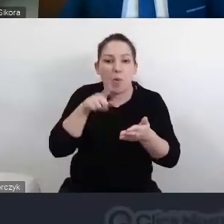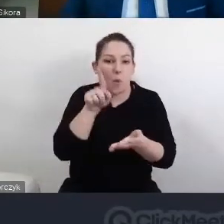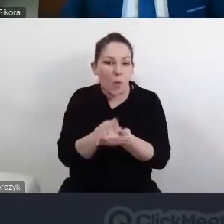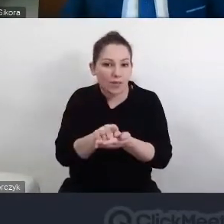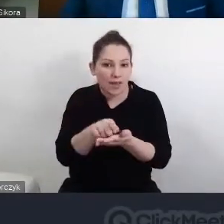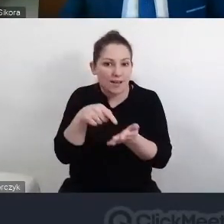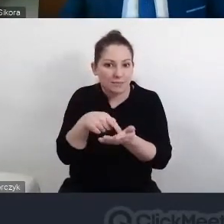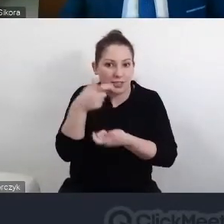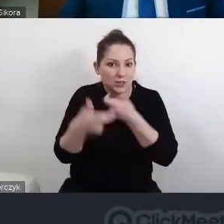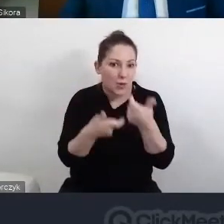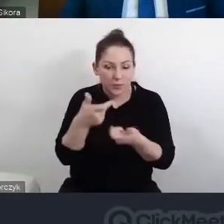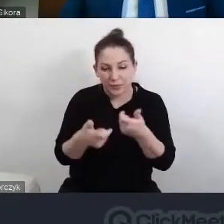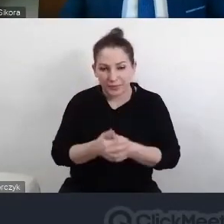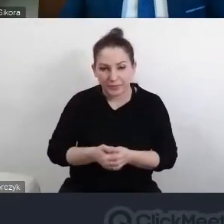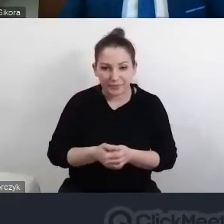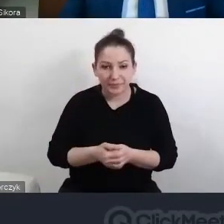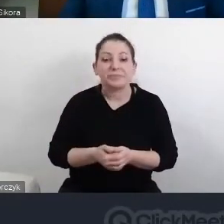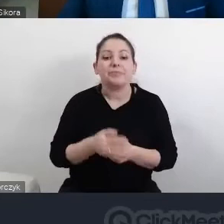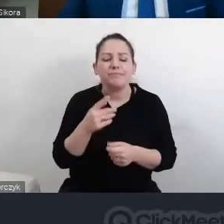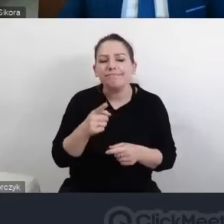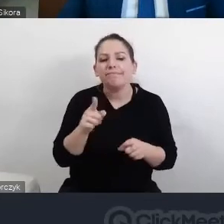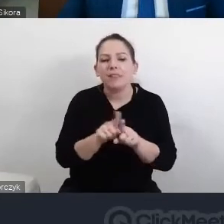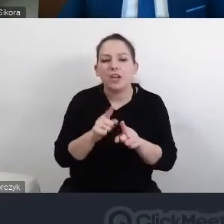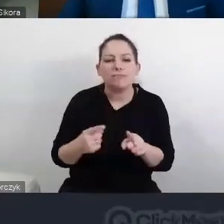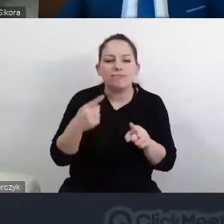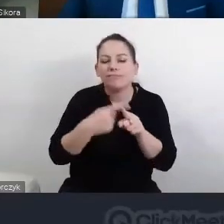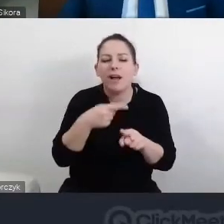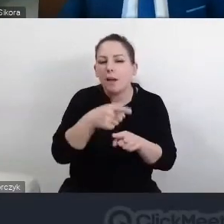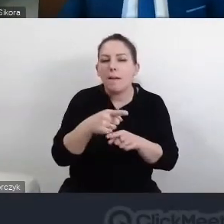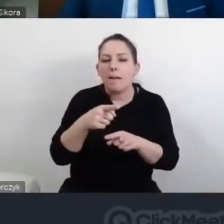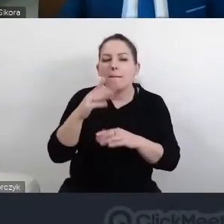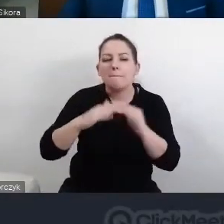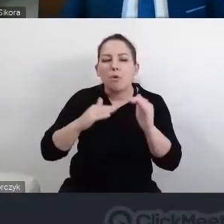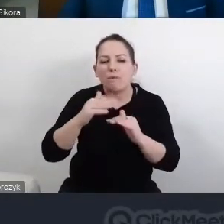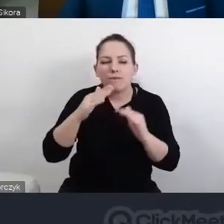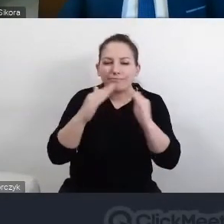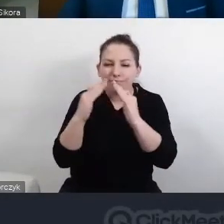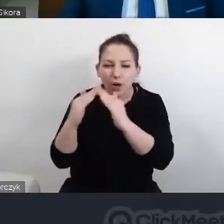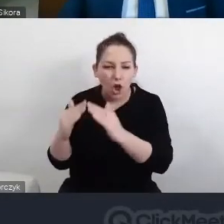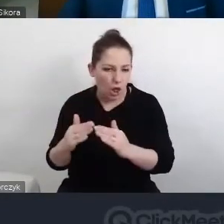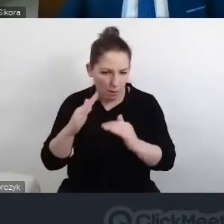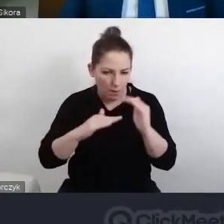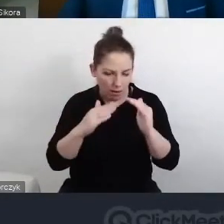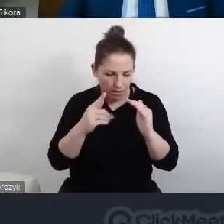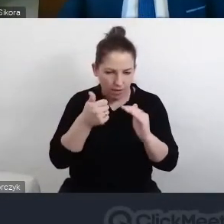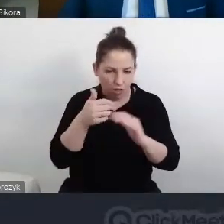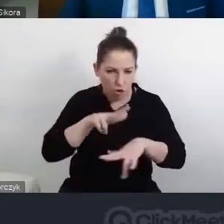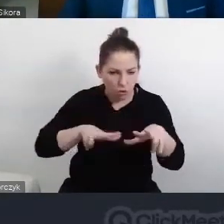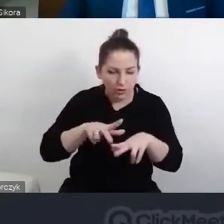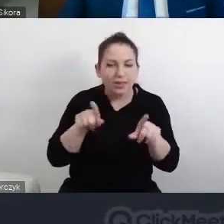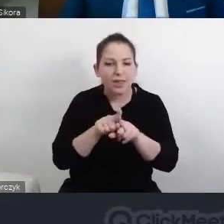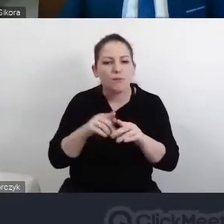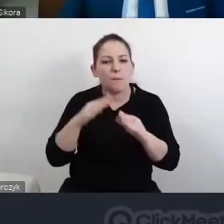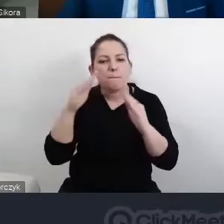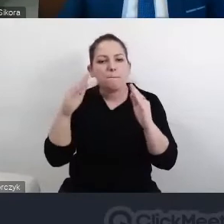to zrobić. Oprócz oczywiście budownictwa jednorodzinnego, stawiamy również na